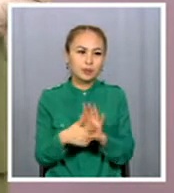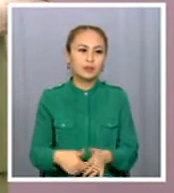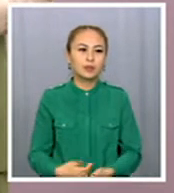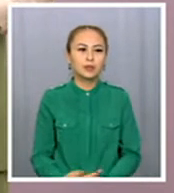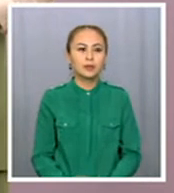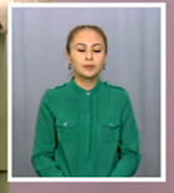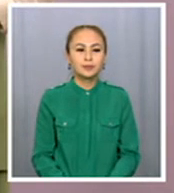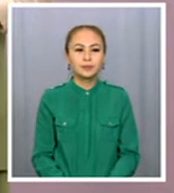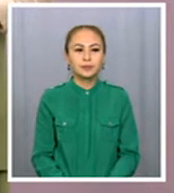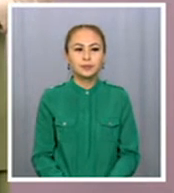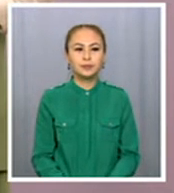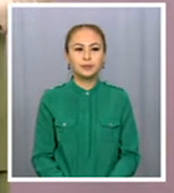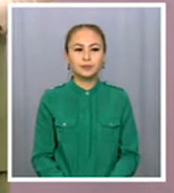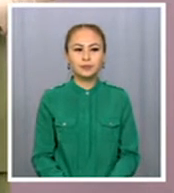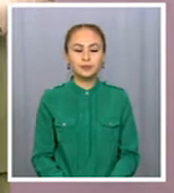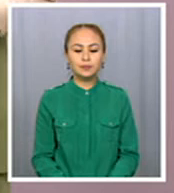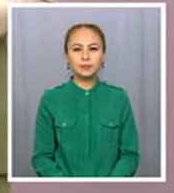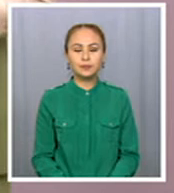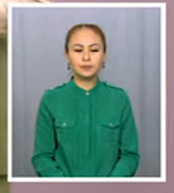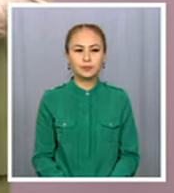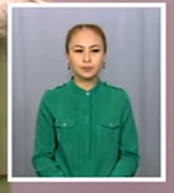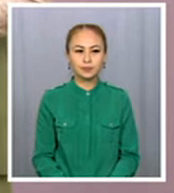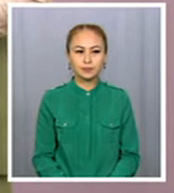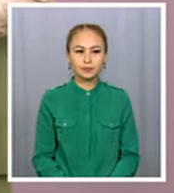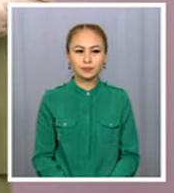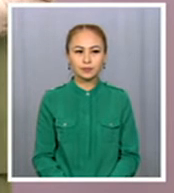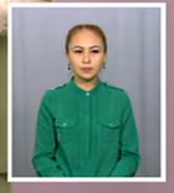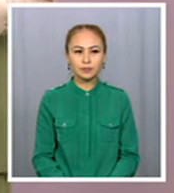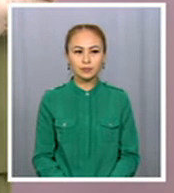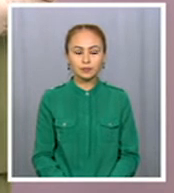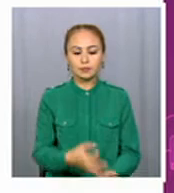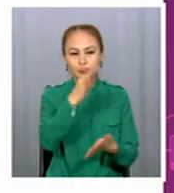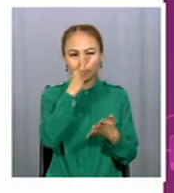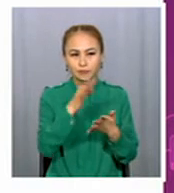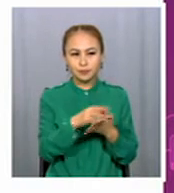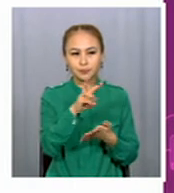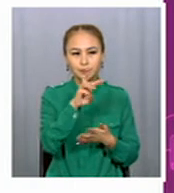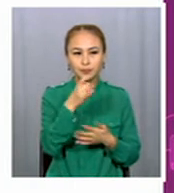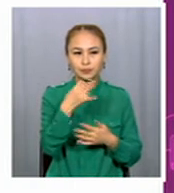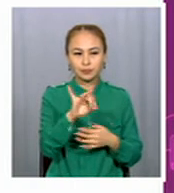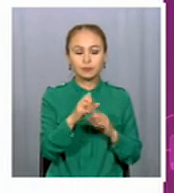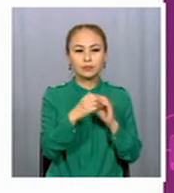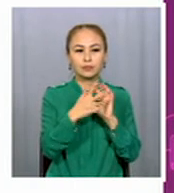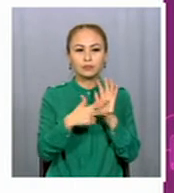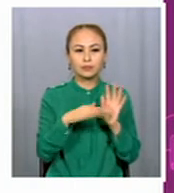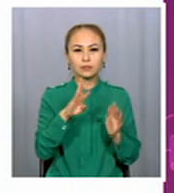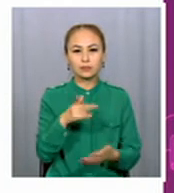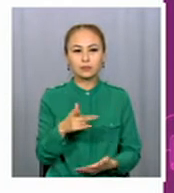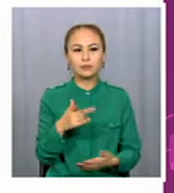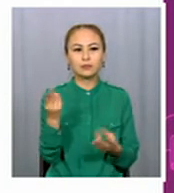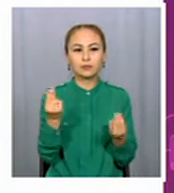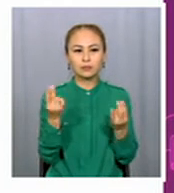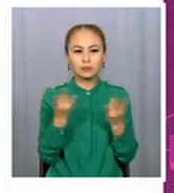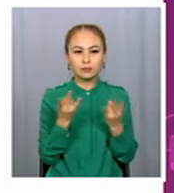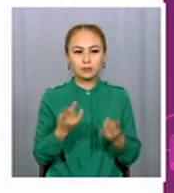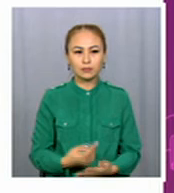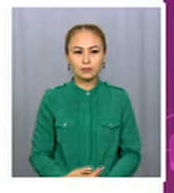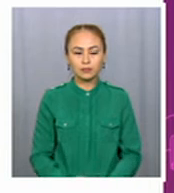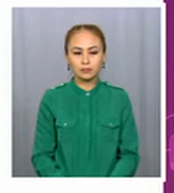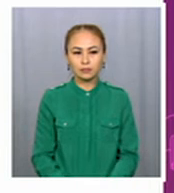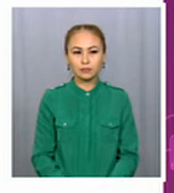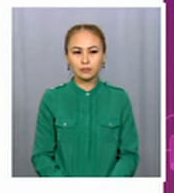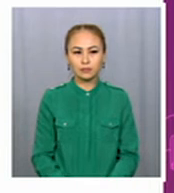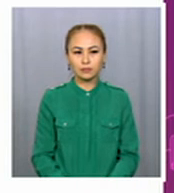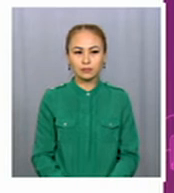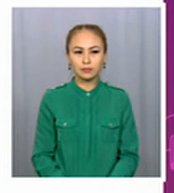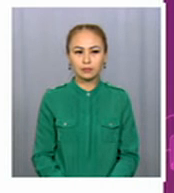18 теңгеге тең. Жауабына назар аударайық. Жауабы Мерейге 18 теңге қажет. Тамаша,